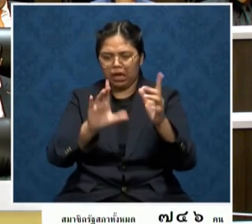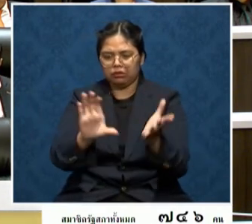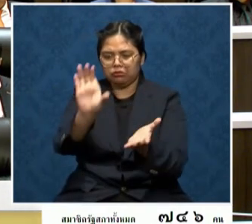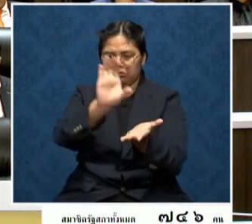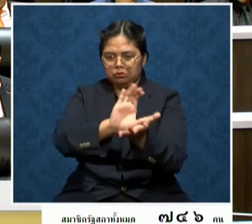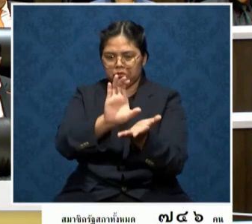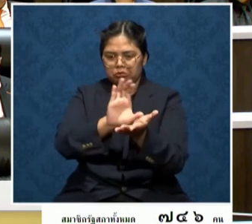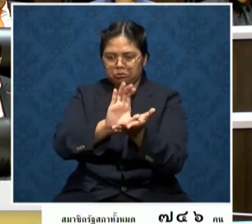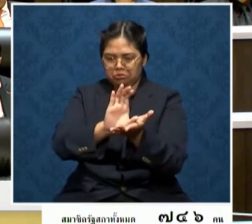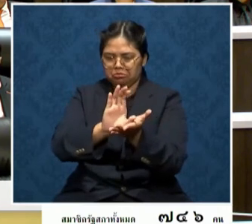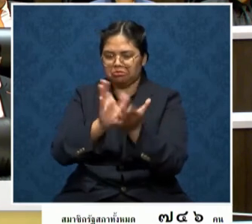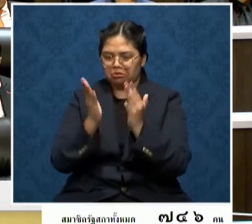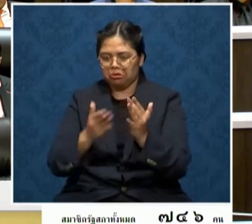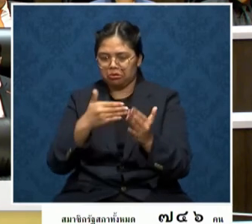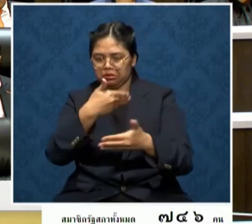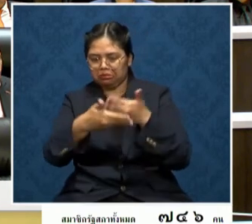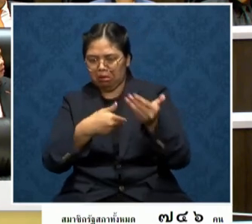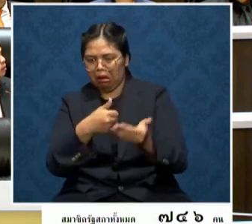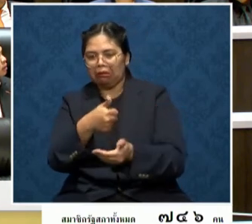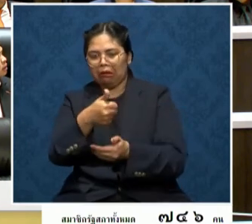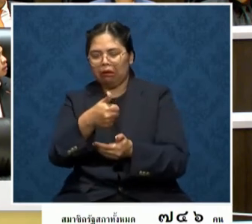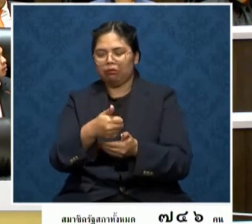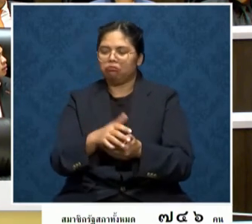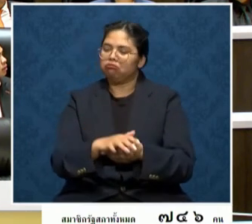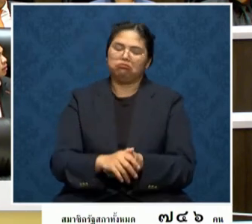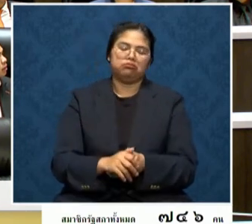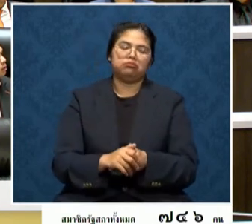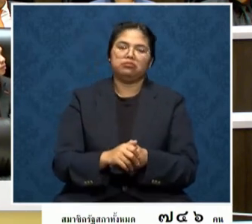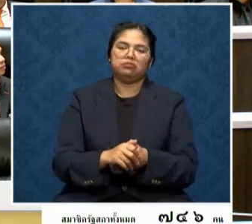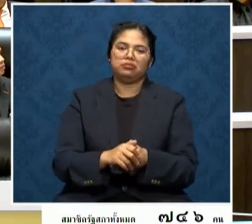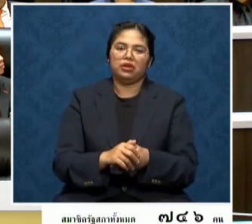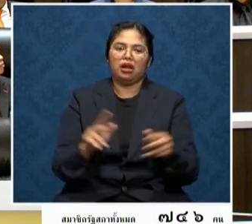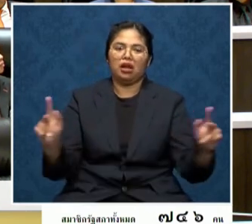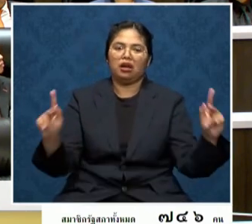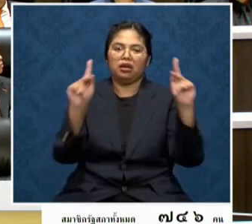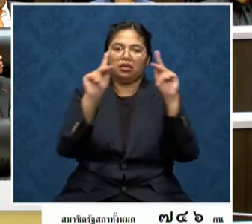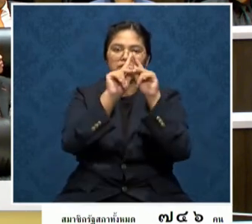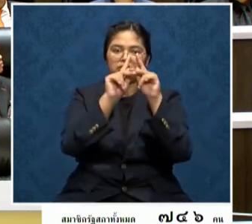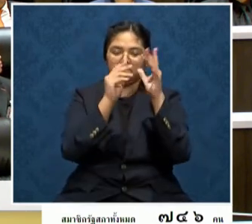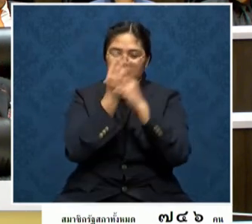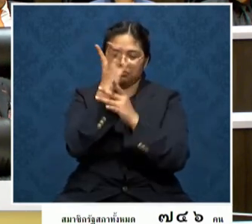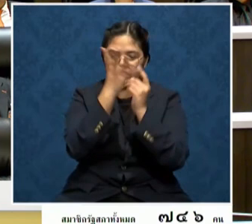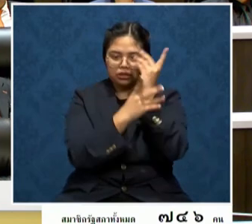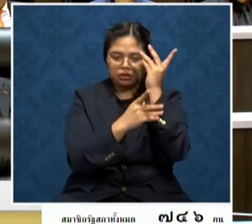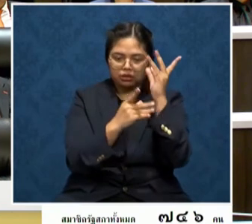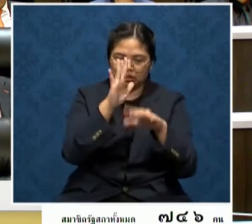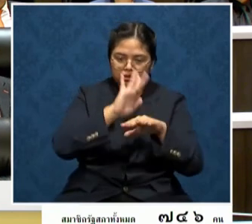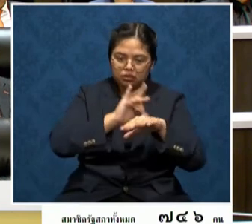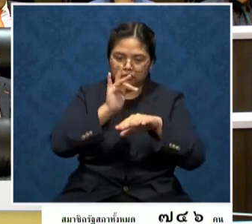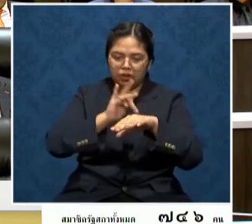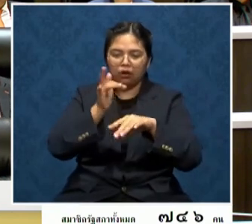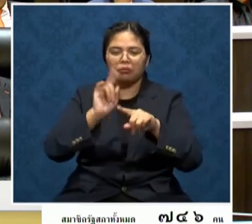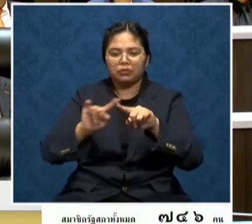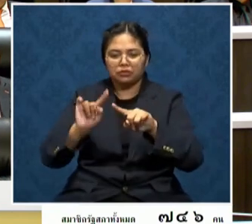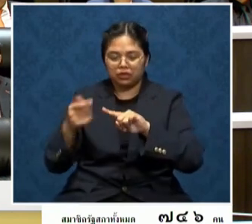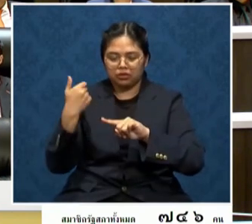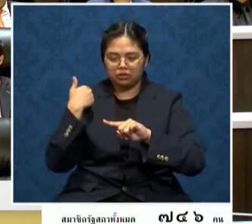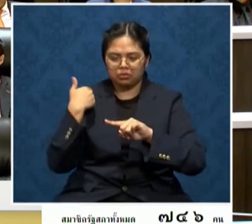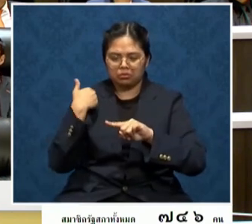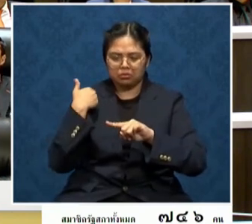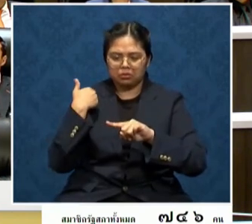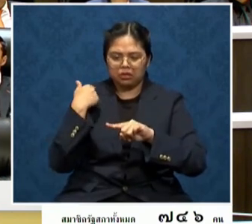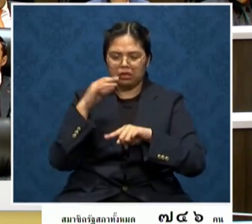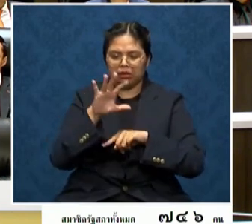ได้ประการที่ 2ก็คือรัฐมนตรีว่าการกระทรวงทรัพยากรธรรมชาติและสิ่งแวดล้อมเป็นคนที่มาจาก